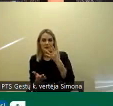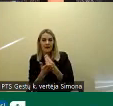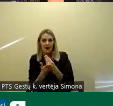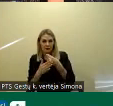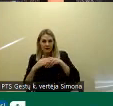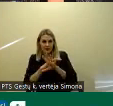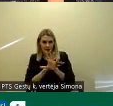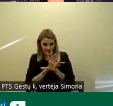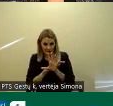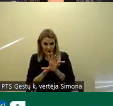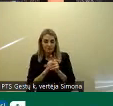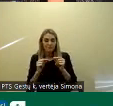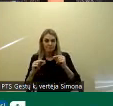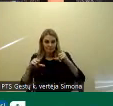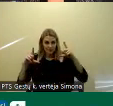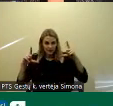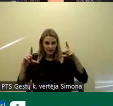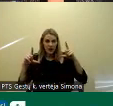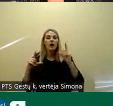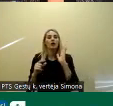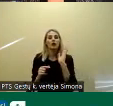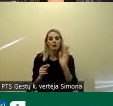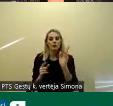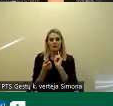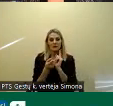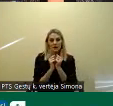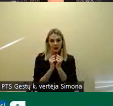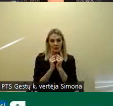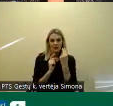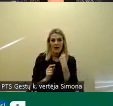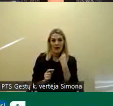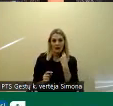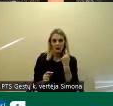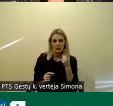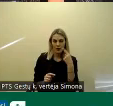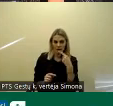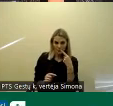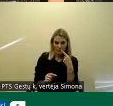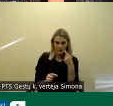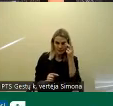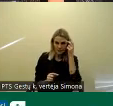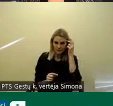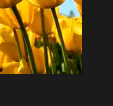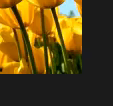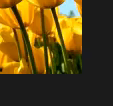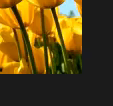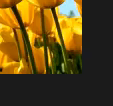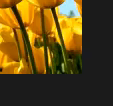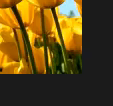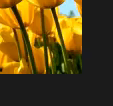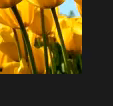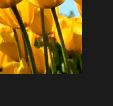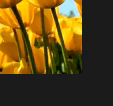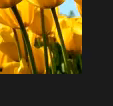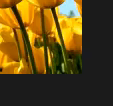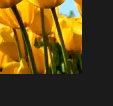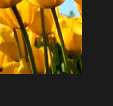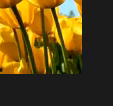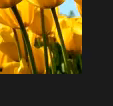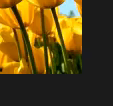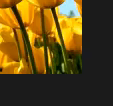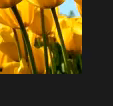mes dabar klausysime vertimo į anglų kalbą. Viską, ką jūs kalbėsite lietuviškai, bus verčiama į anglų kalbą, todėl labai neskubėkite,